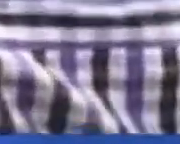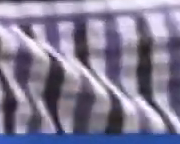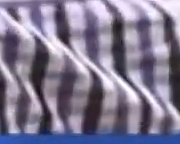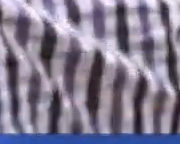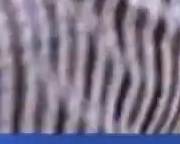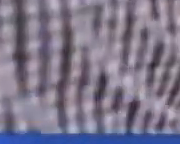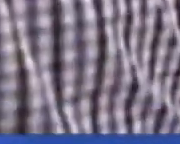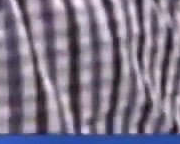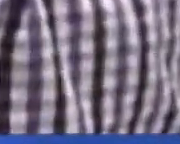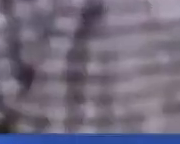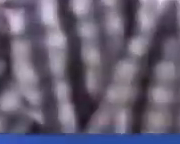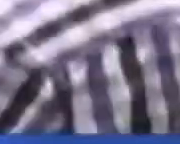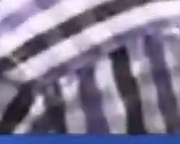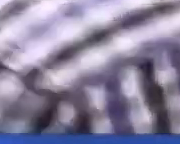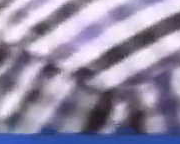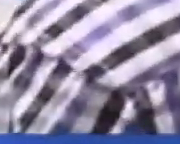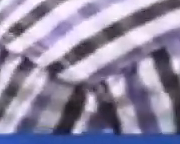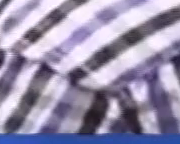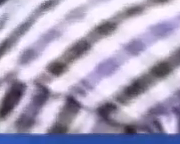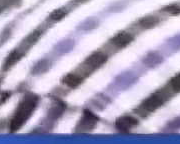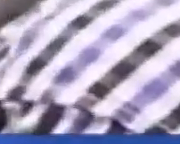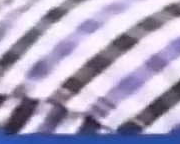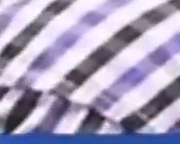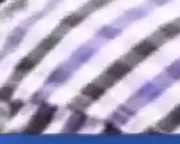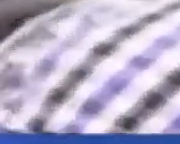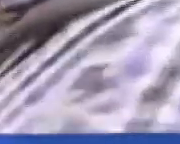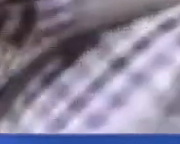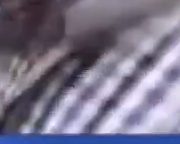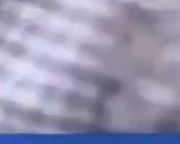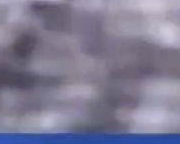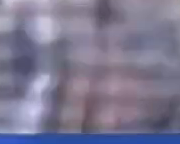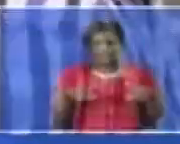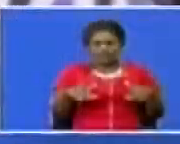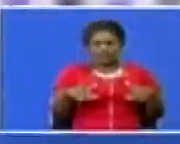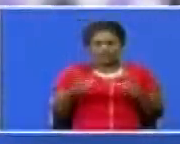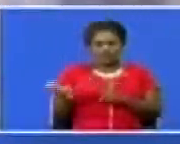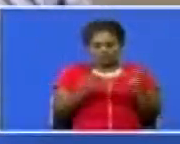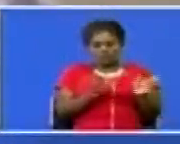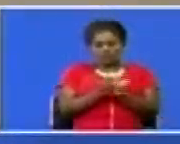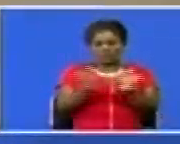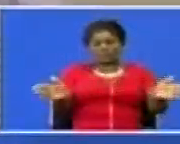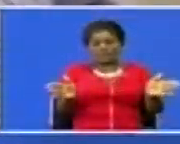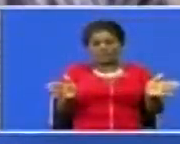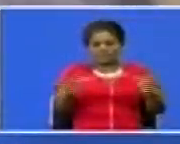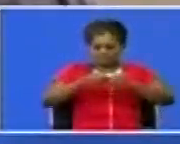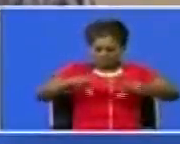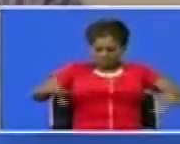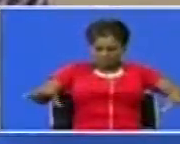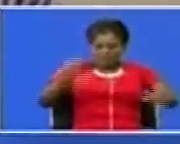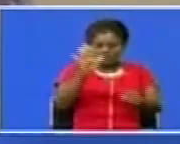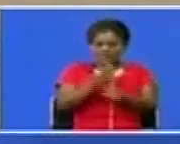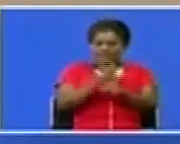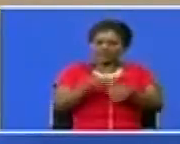Na wale askari kuweza kuwatapanya na kuwatawanya hawa raia ambao wengi ni